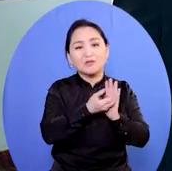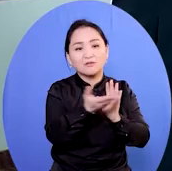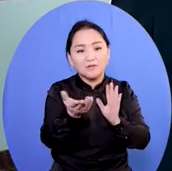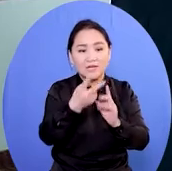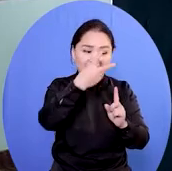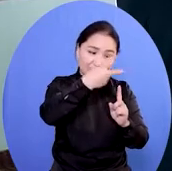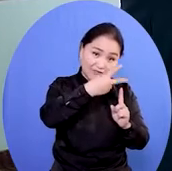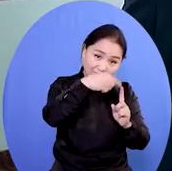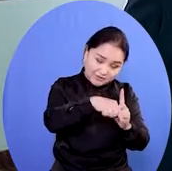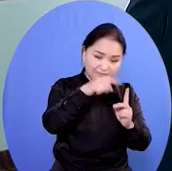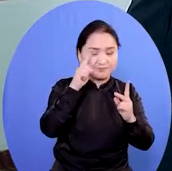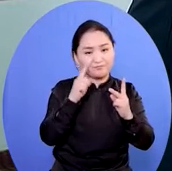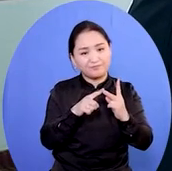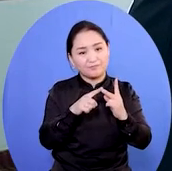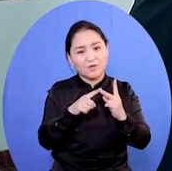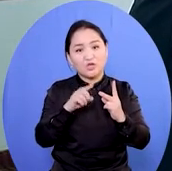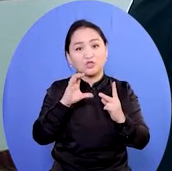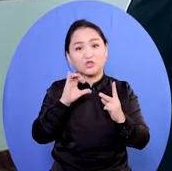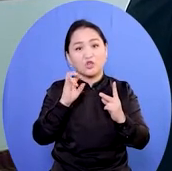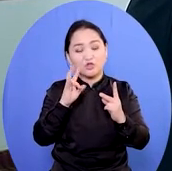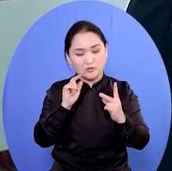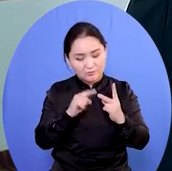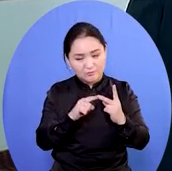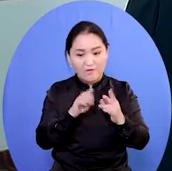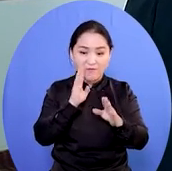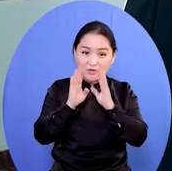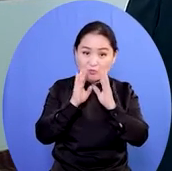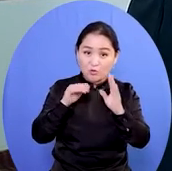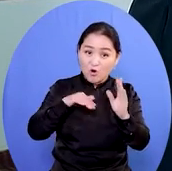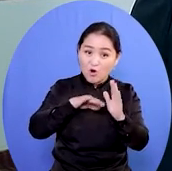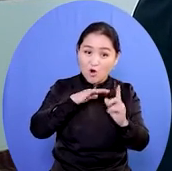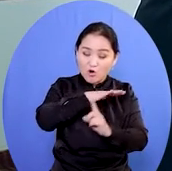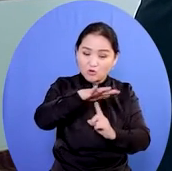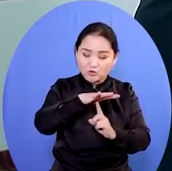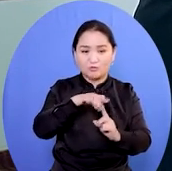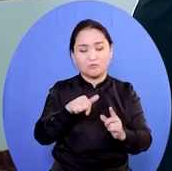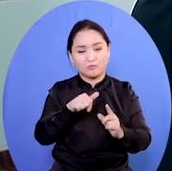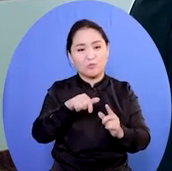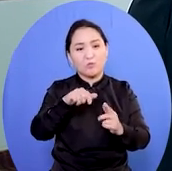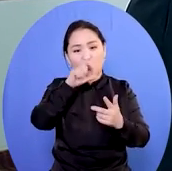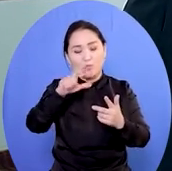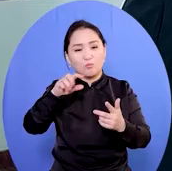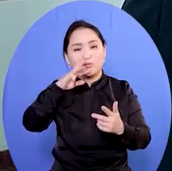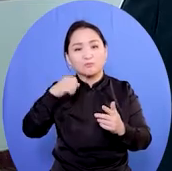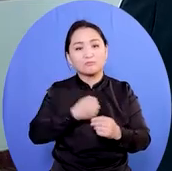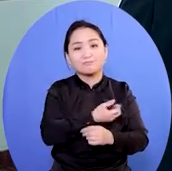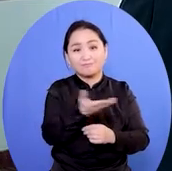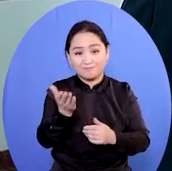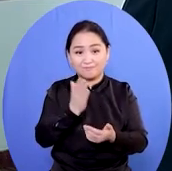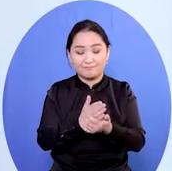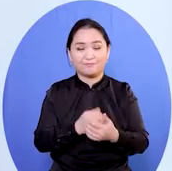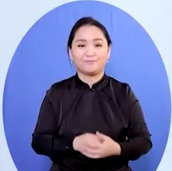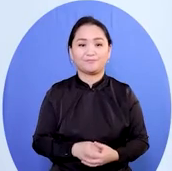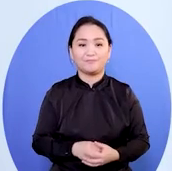орон нутгийн телевиз болон сонин тий одоо Facebook орчин сошиал орчноор дамжуулаад бүх хүмүүстээ хүргээл.